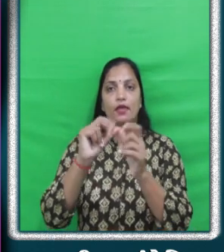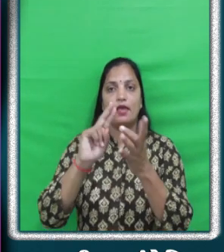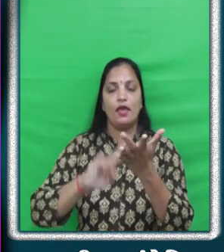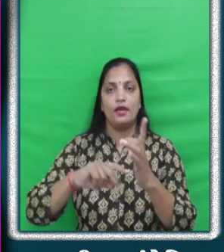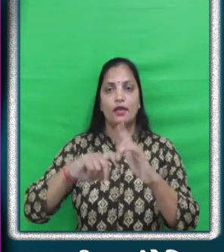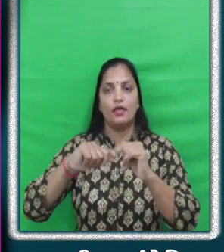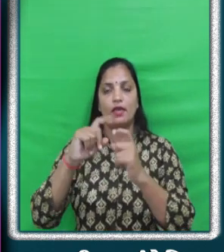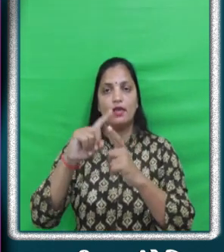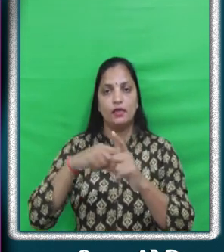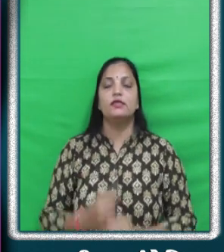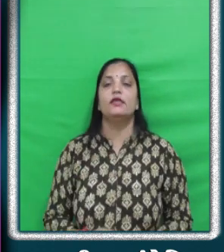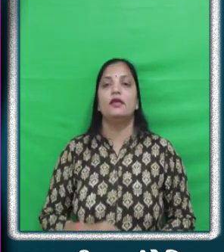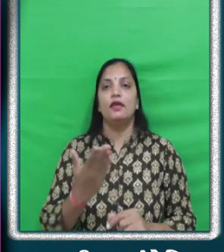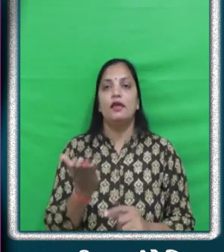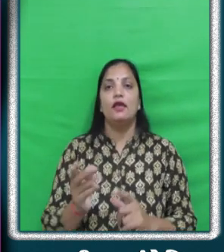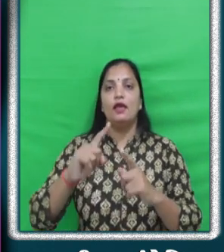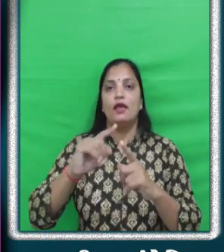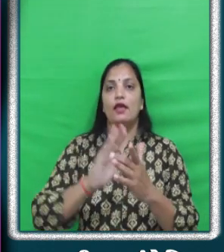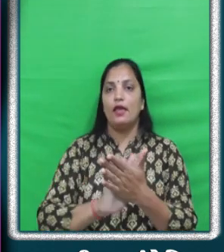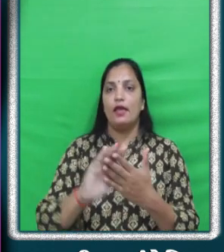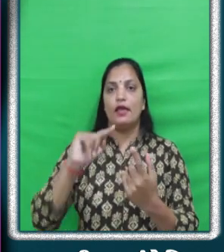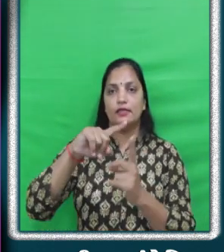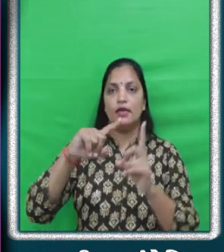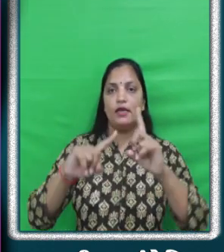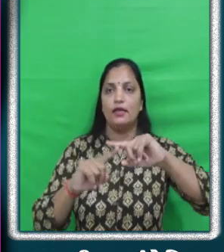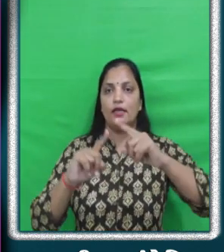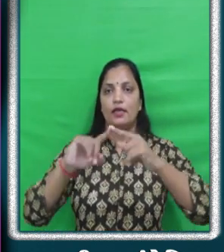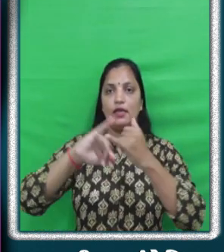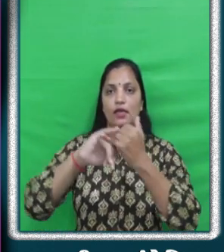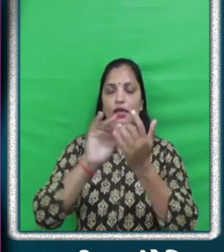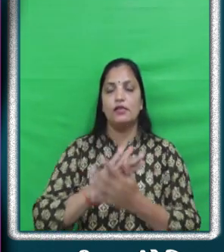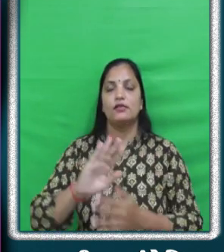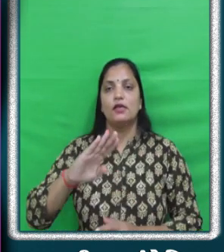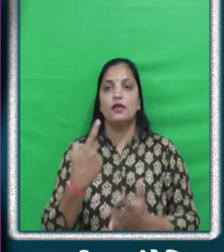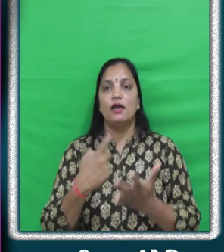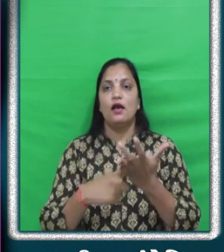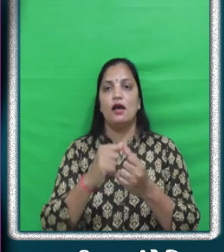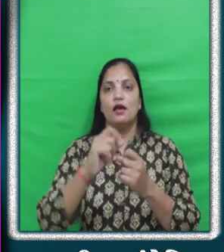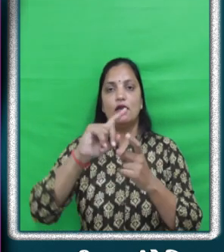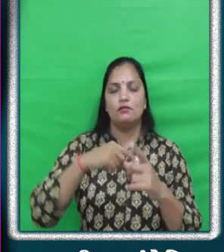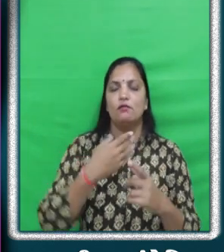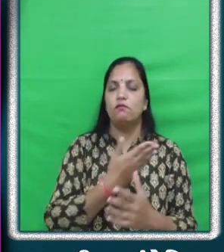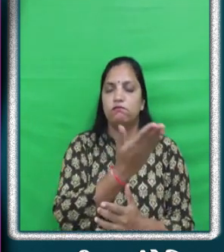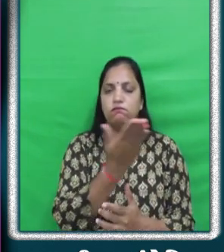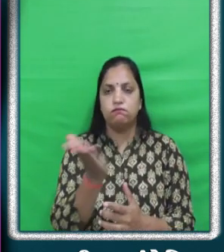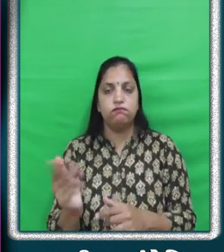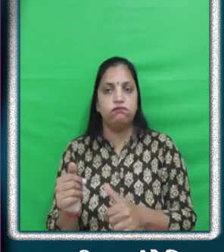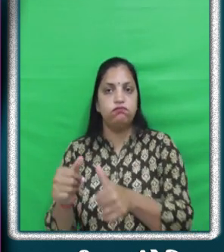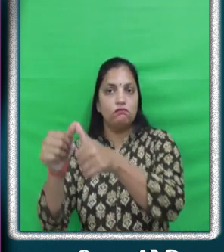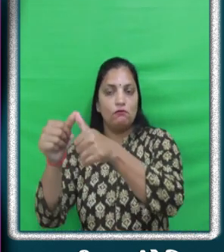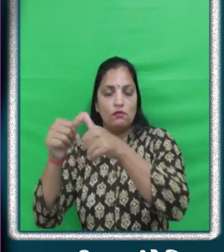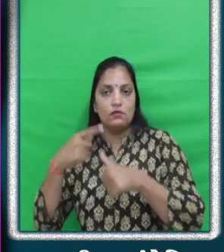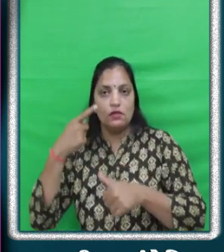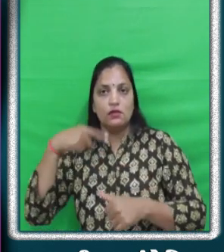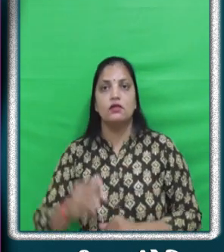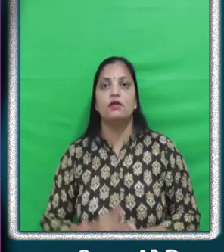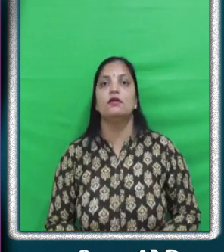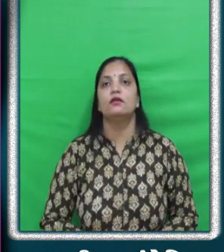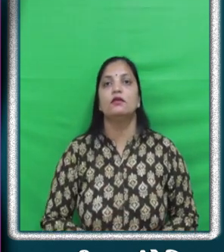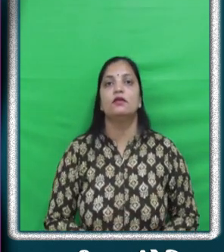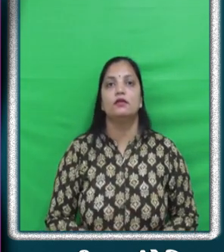પંકજ, હિતેશ, રાજ તો આ બધાના આન્સર સાચા છે. કઈ